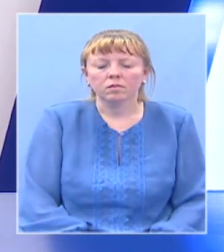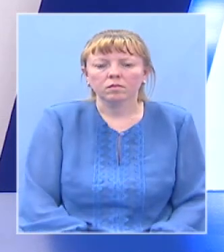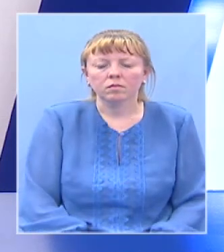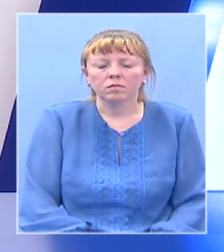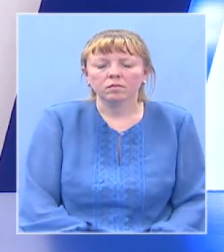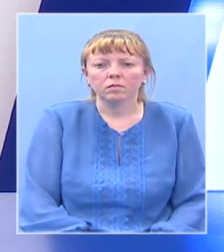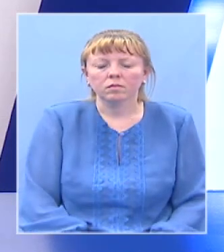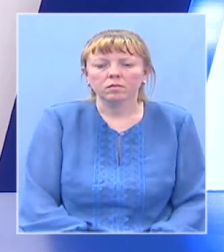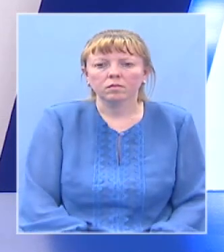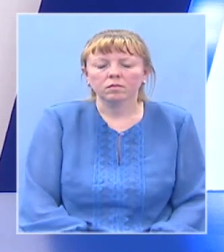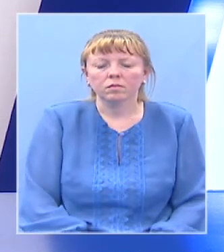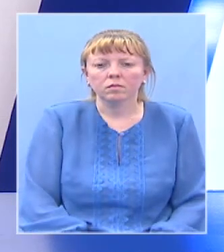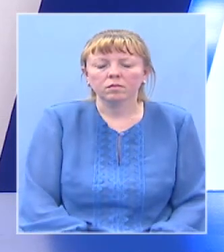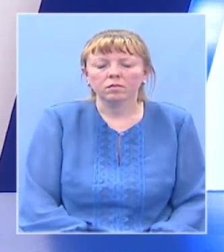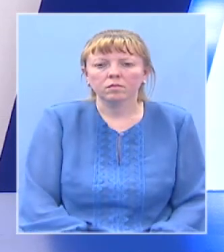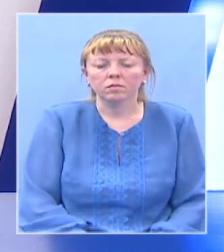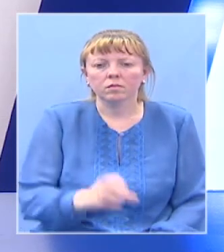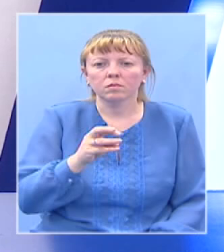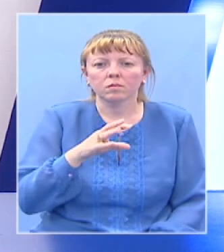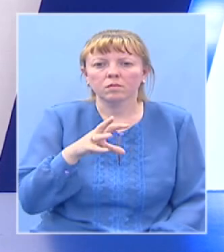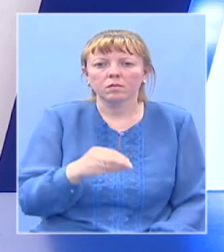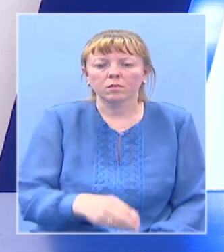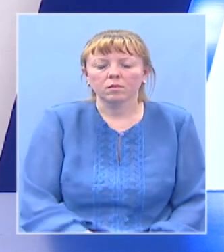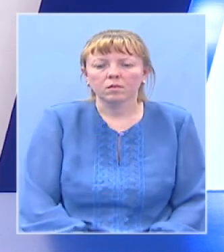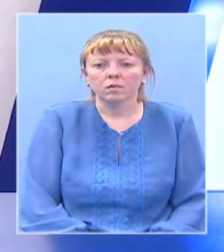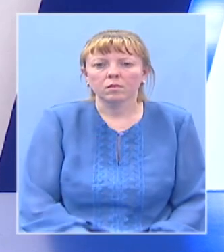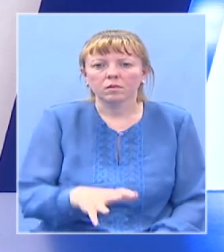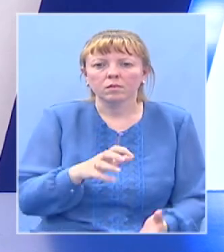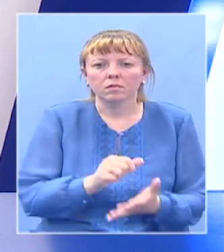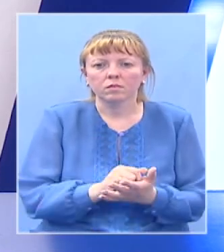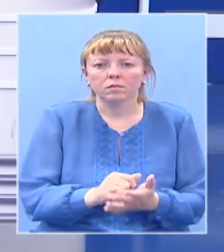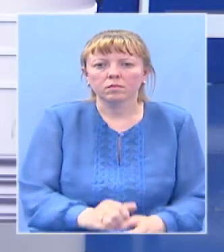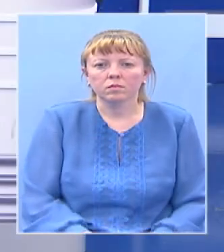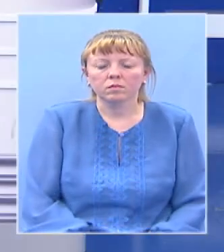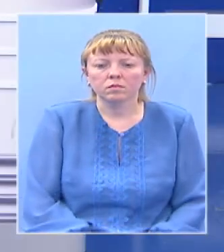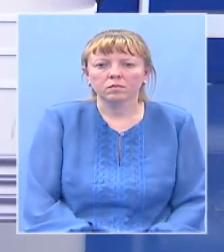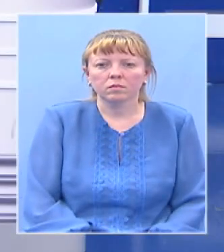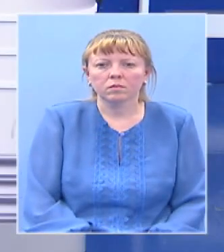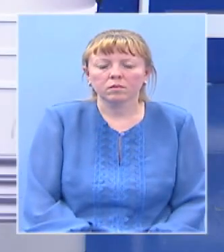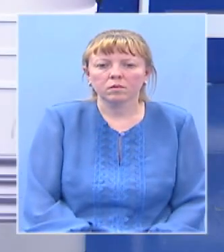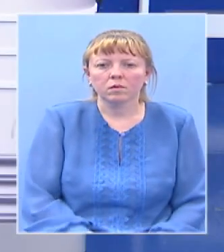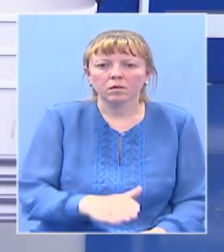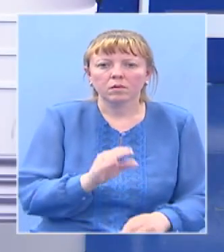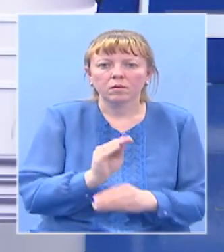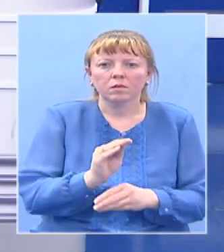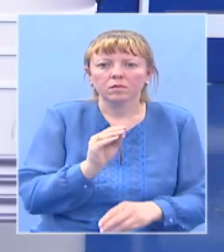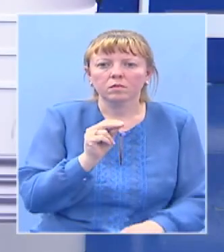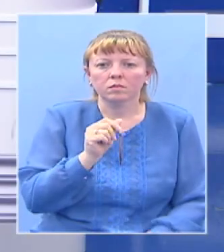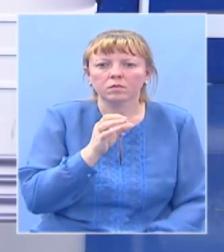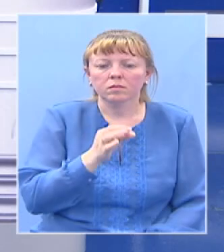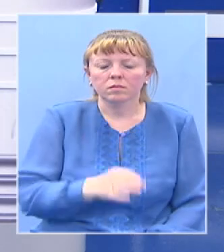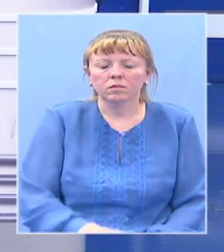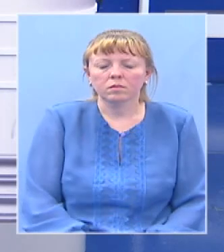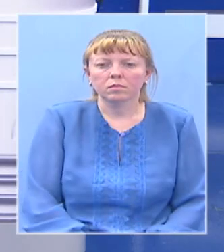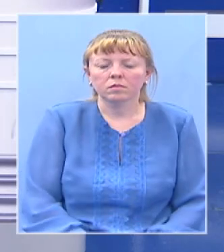конечно же этот потенциал вполне полном объёме ээ воспользоваться Ну и для выполнения задач послания в том числе